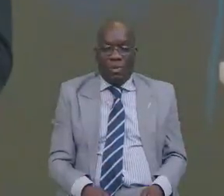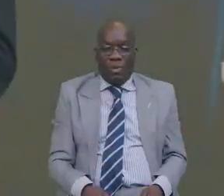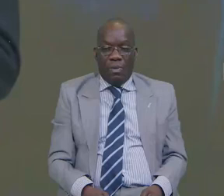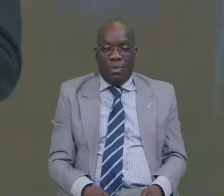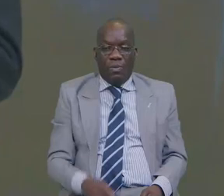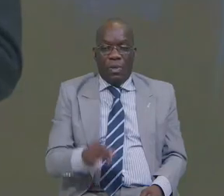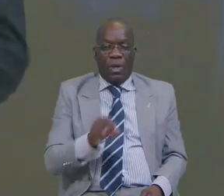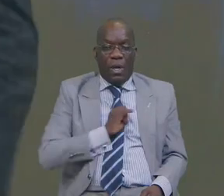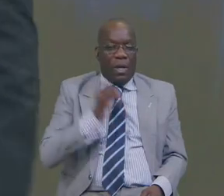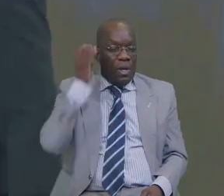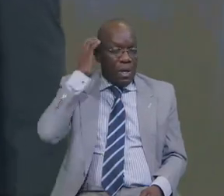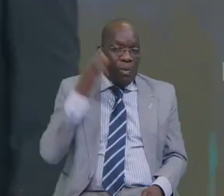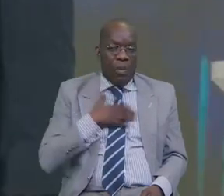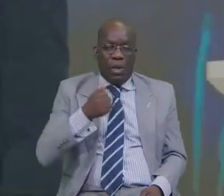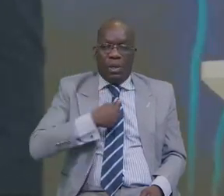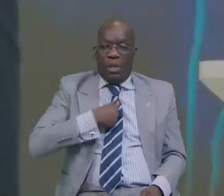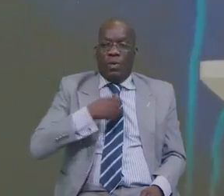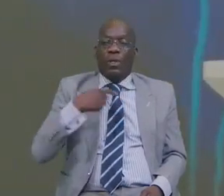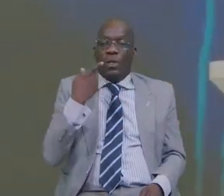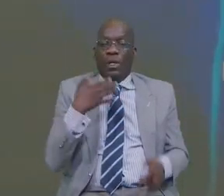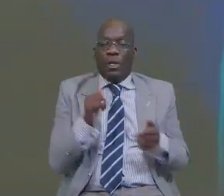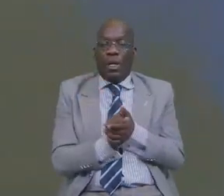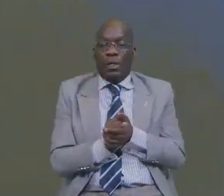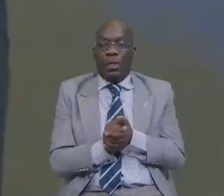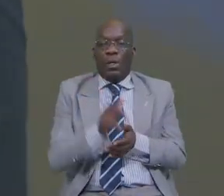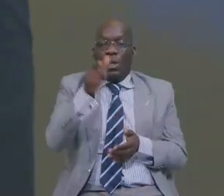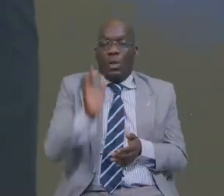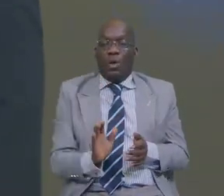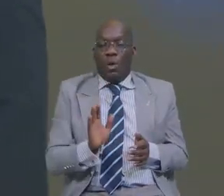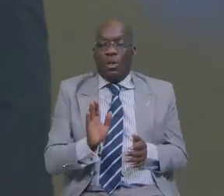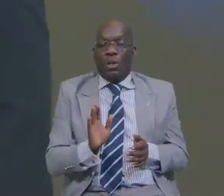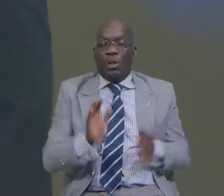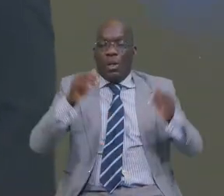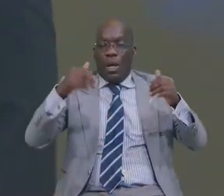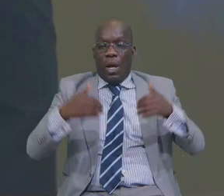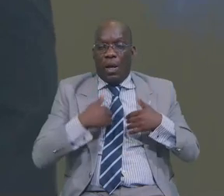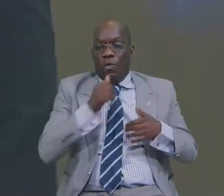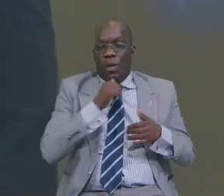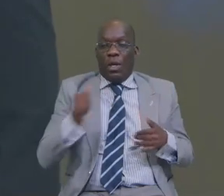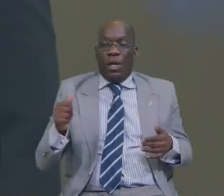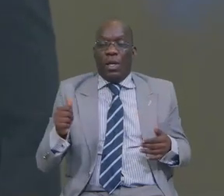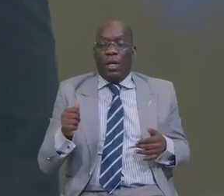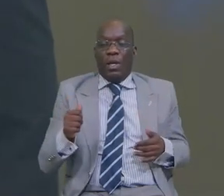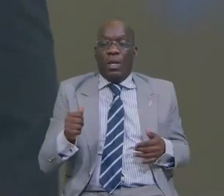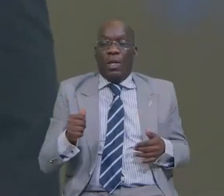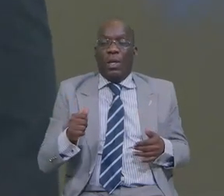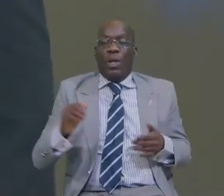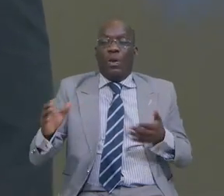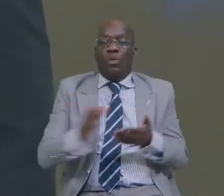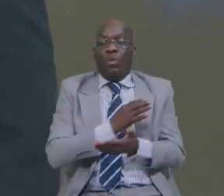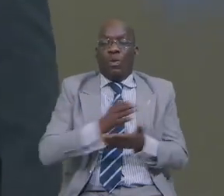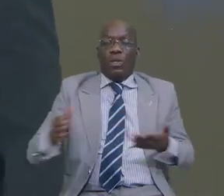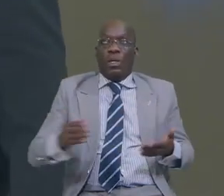je me suis entendu parler, hein. J'ai dit, Dieu a une musique qu'il n'a jamais